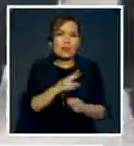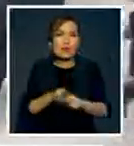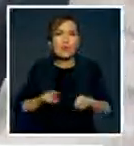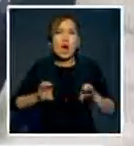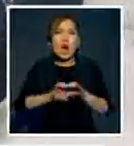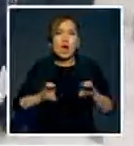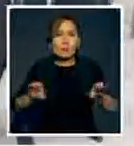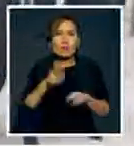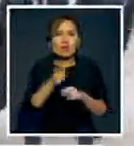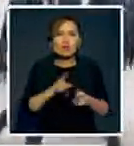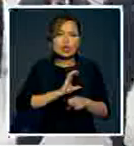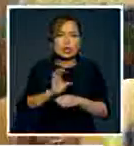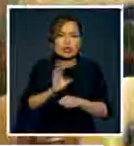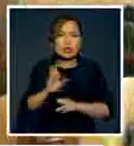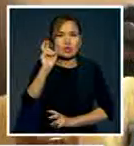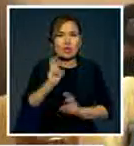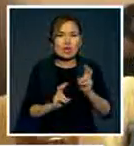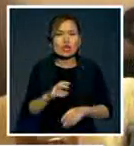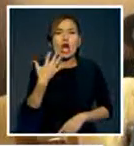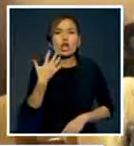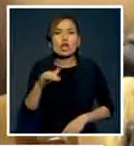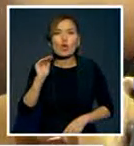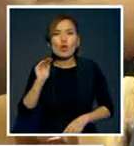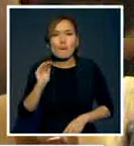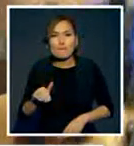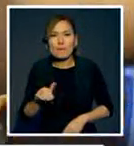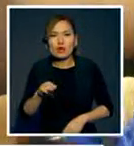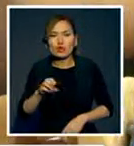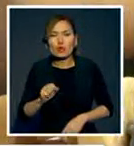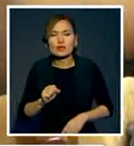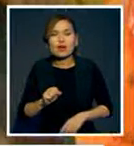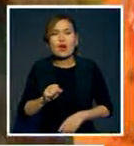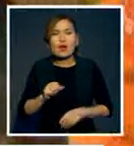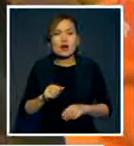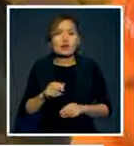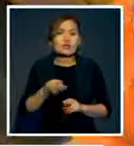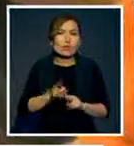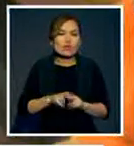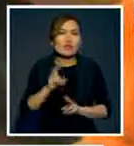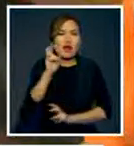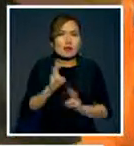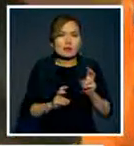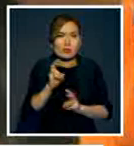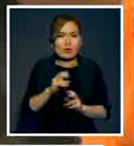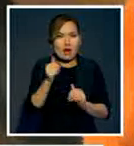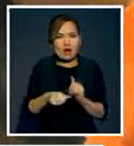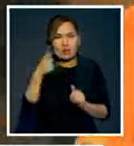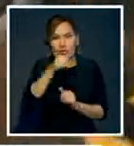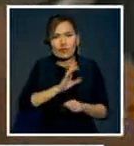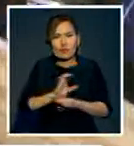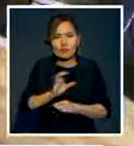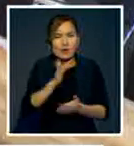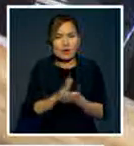құбыр жасау зауыты. Бүгін жылына 50 мың тонна құбыр шығаратын кәсіпорынның үшінші цехы іске қосылды. Кәсіпорынның